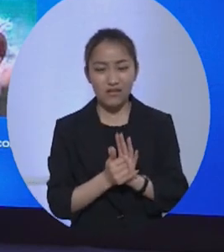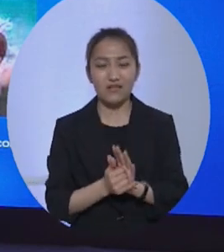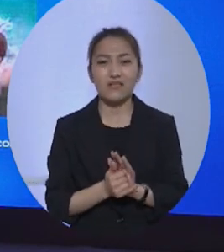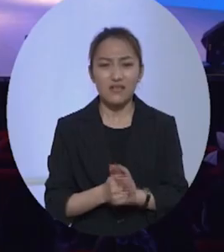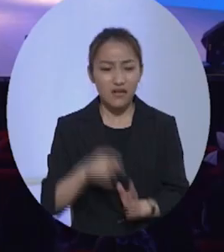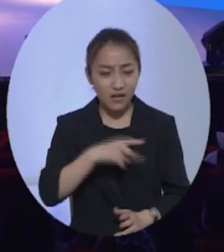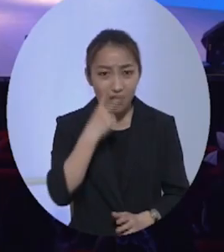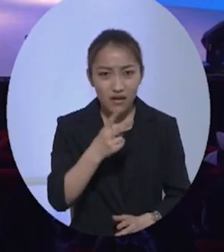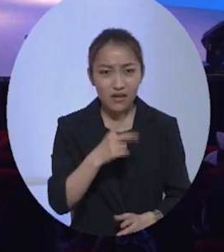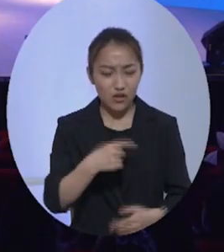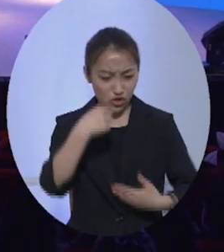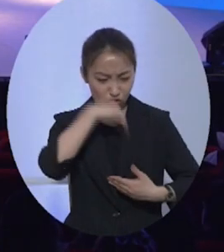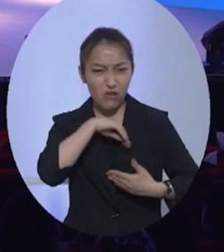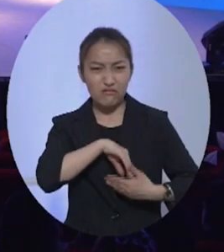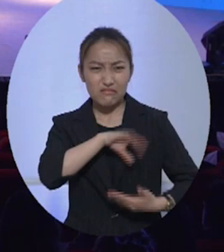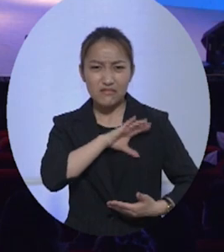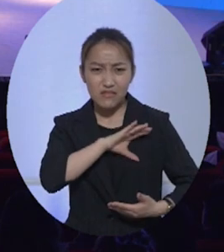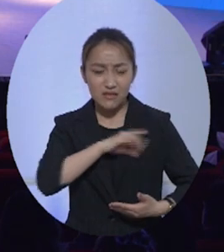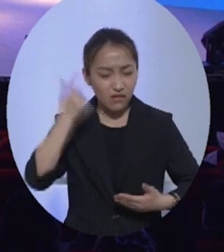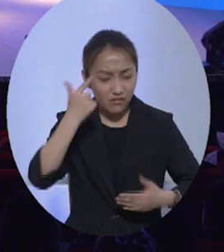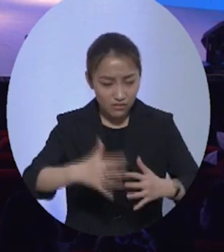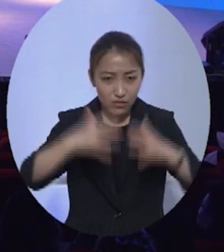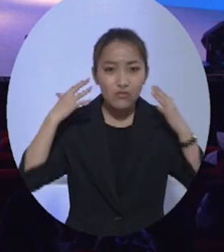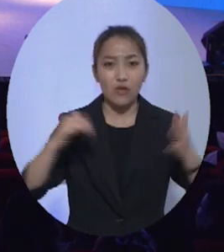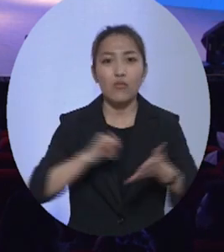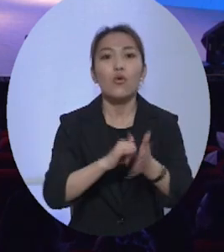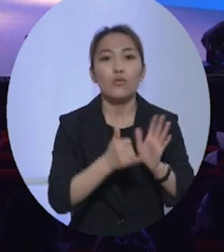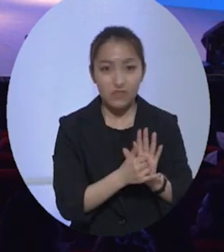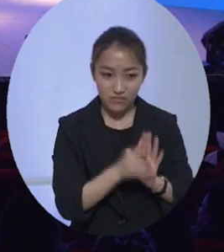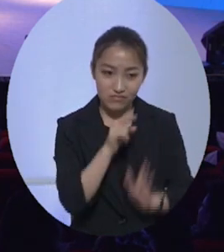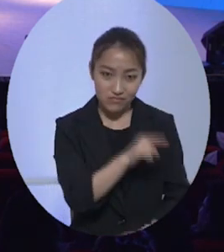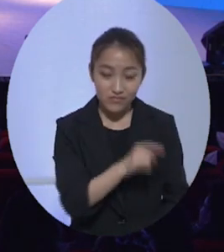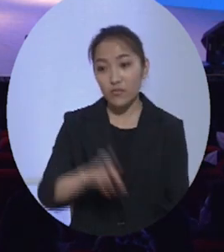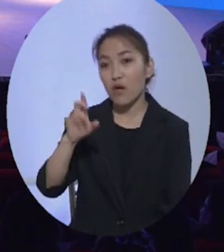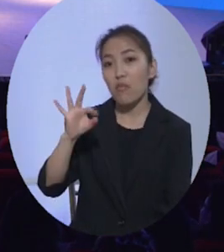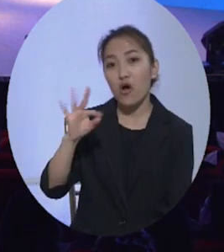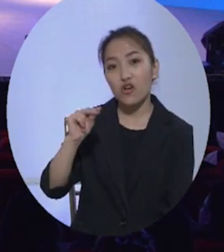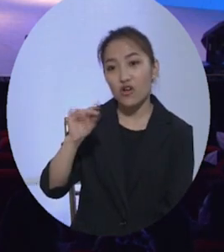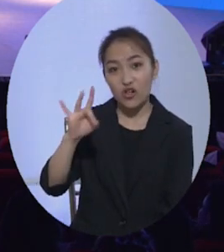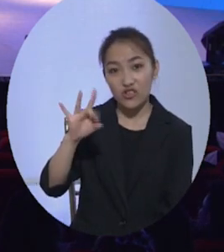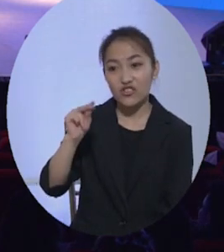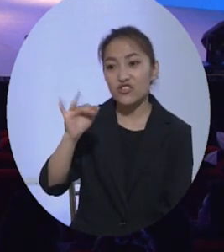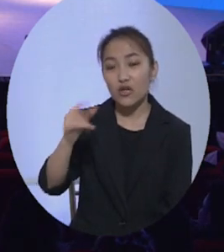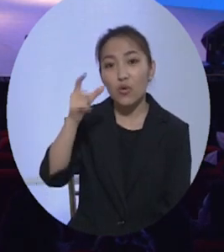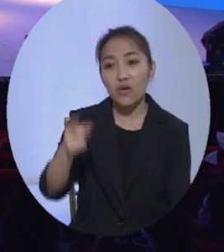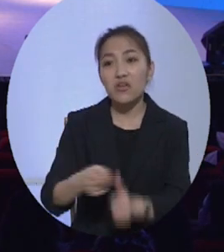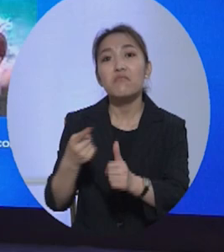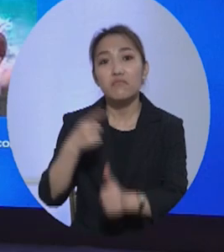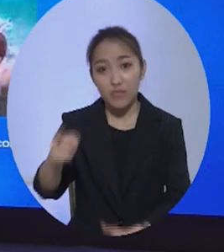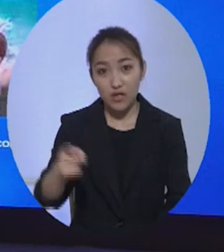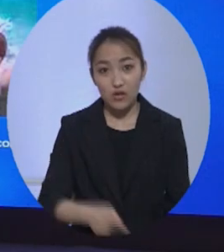дарлагдаагүй ийм одоо дотоод ахуйтай хүн биш юм байна. За тэгвэл буурчи хэн байсан юм бэ? Буурчи тэр дөрөв шаргыг авах эрхтэй